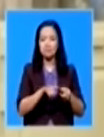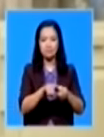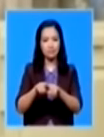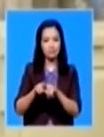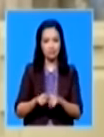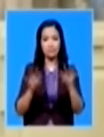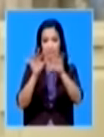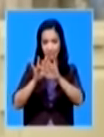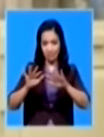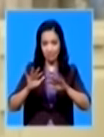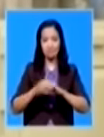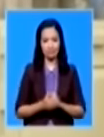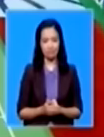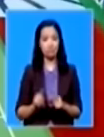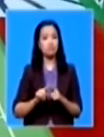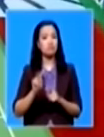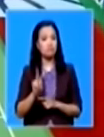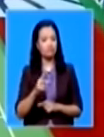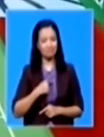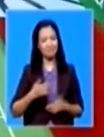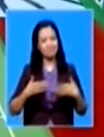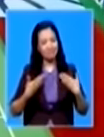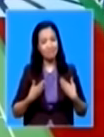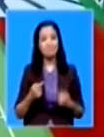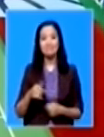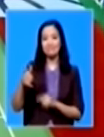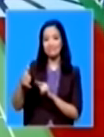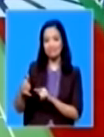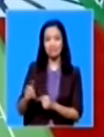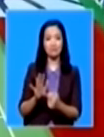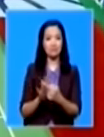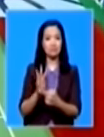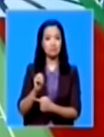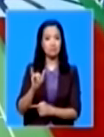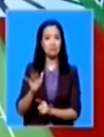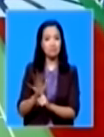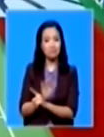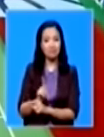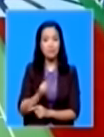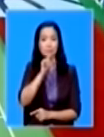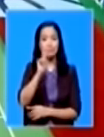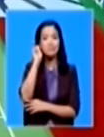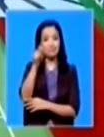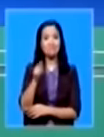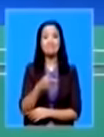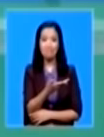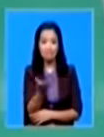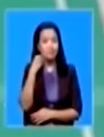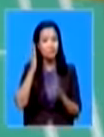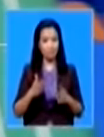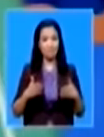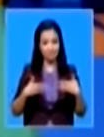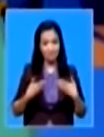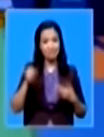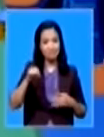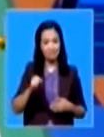ที่สองที่ผมยินดีกันก็คือว่าน้องเมย์ใช่ไหมผมคิดว่าทุกคนในชาติเนี่ยดีใจกับผมด้วยหมดอ่ะทุกคนถ้าได้ดูรายการจะเห็น